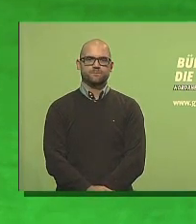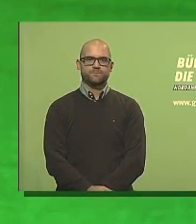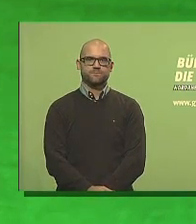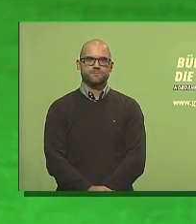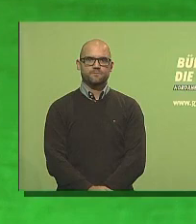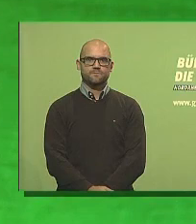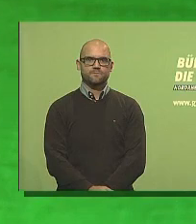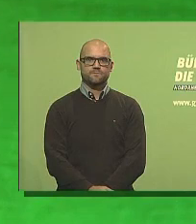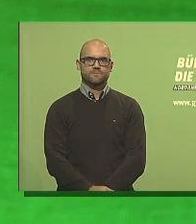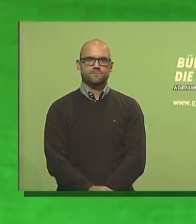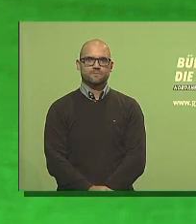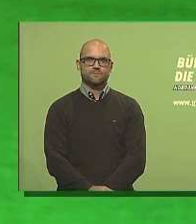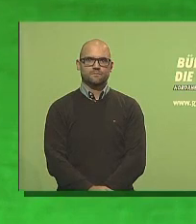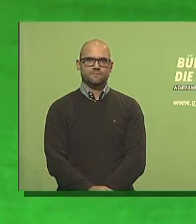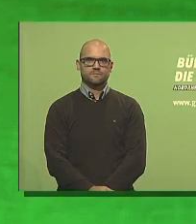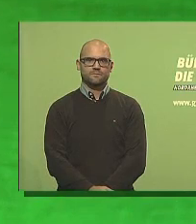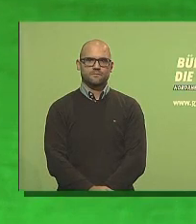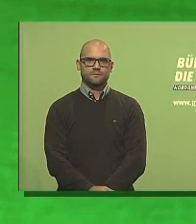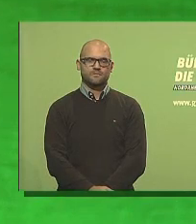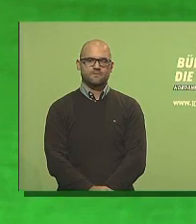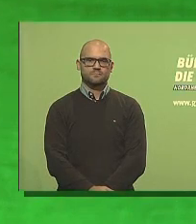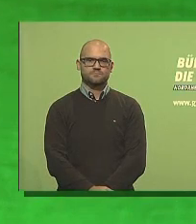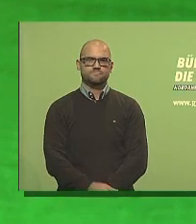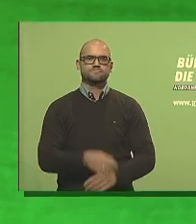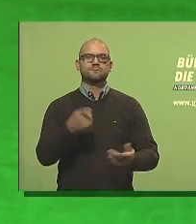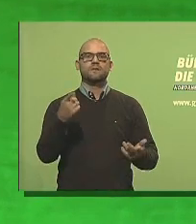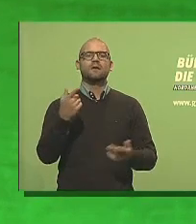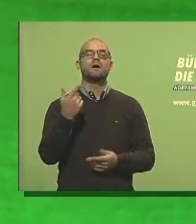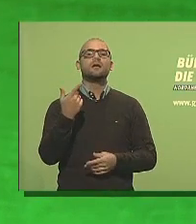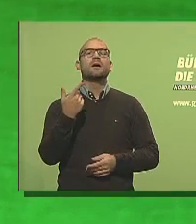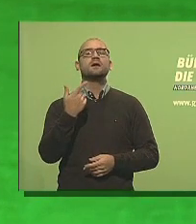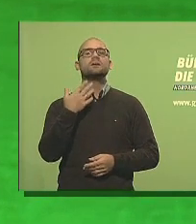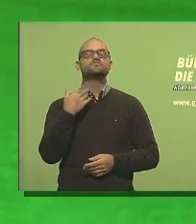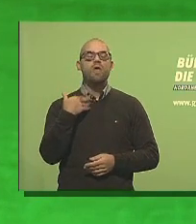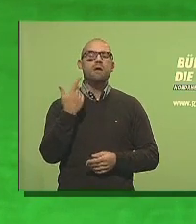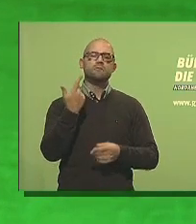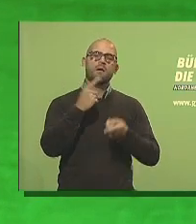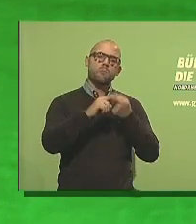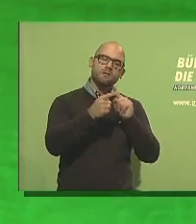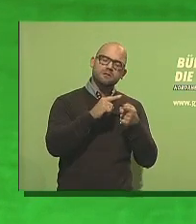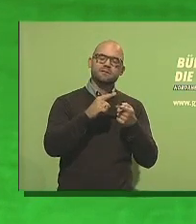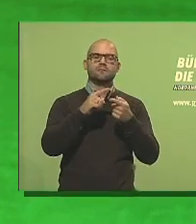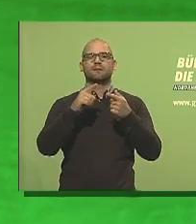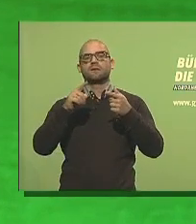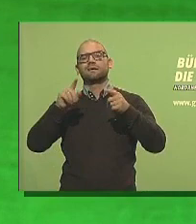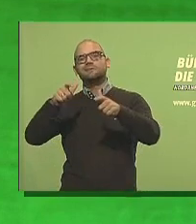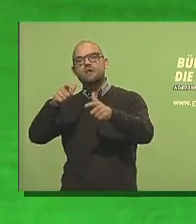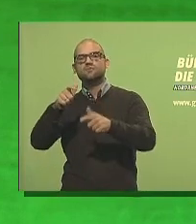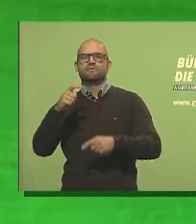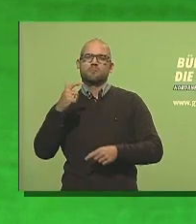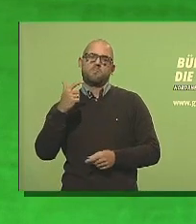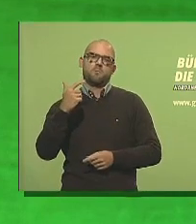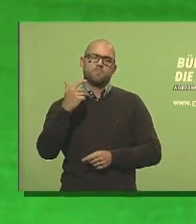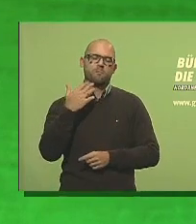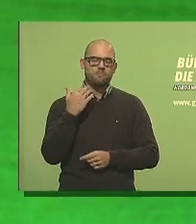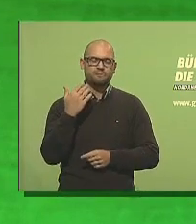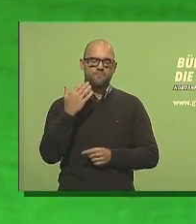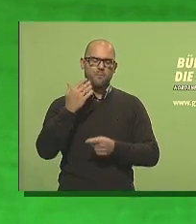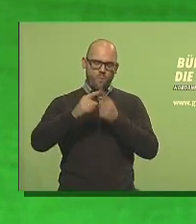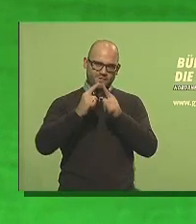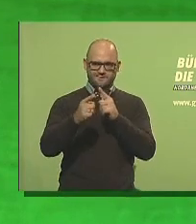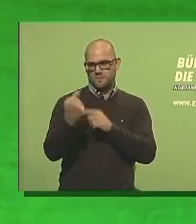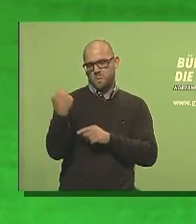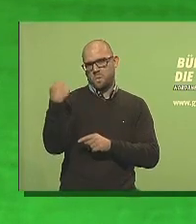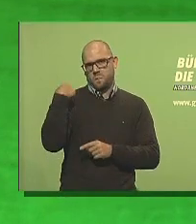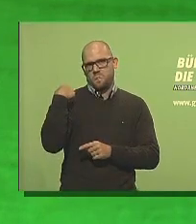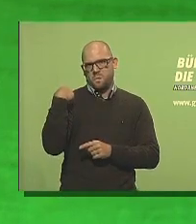Und das Beispiel Geschlechterpolitik, Gesellschaftspolitik haben wir ja in dieser Woche in besonderer Weise erlebt. Da